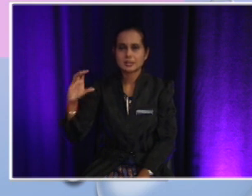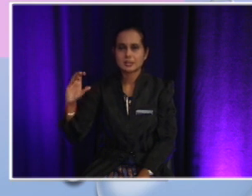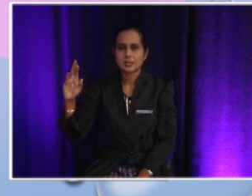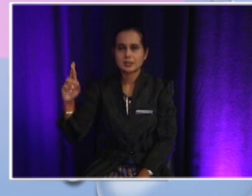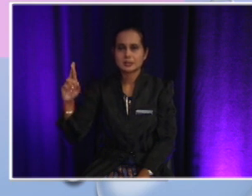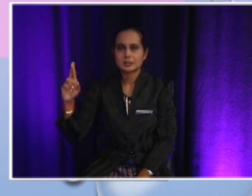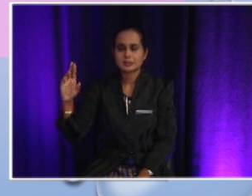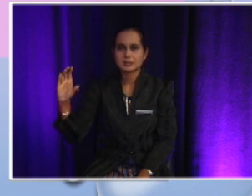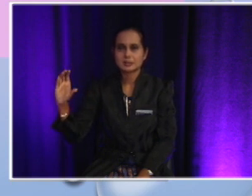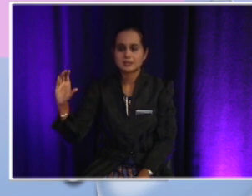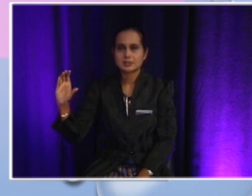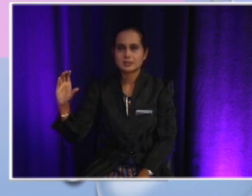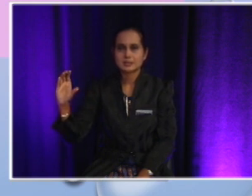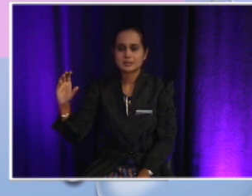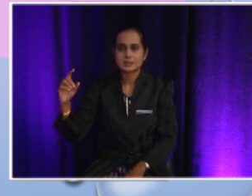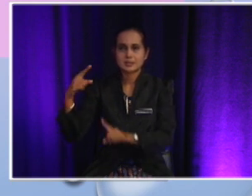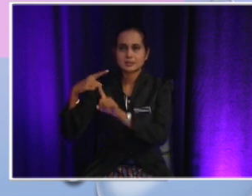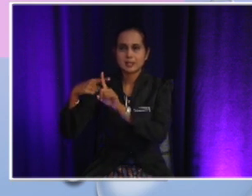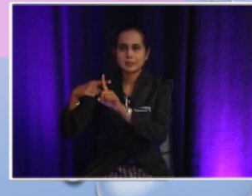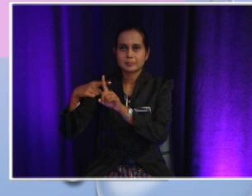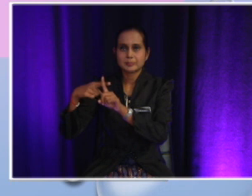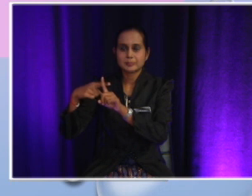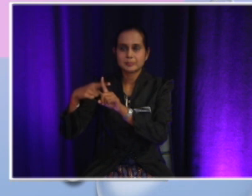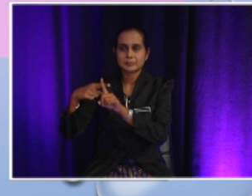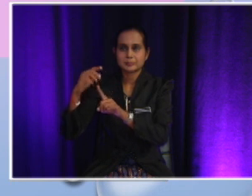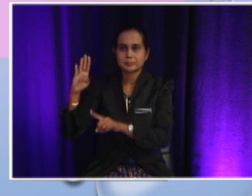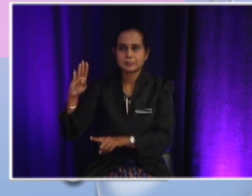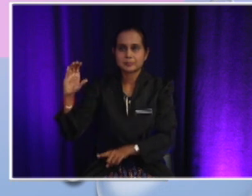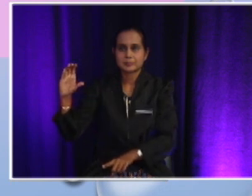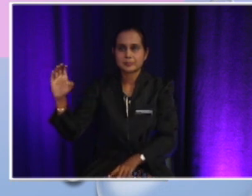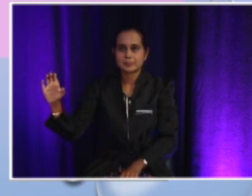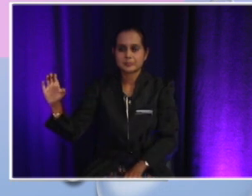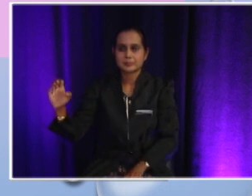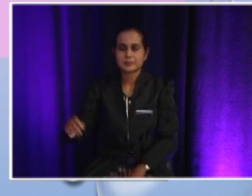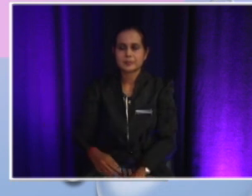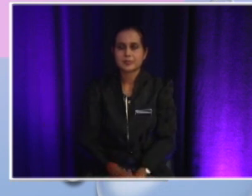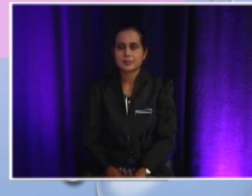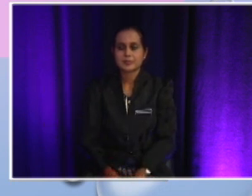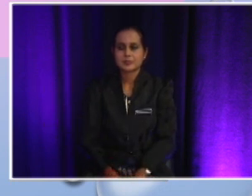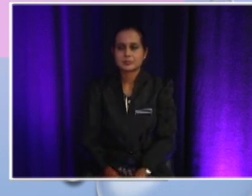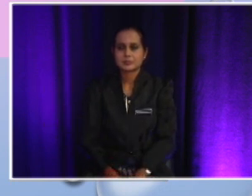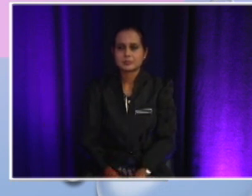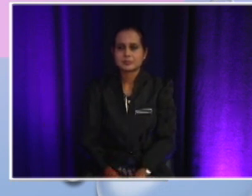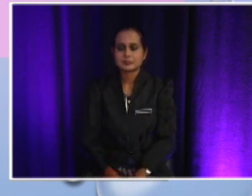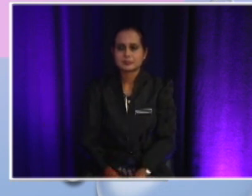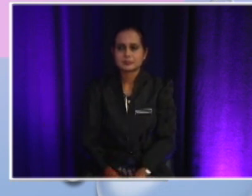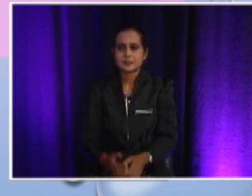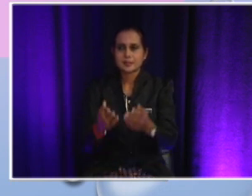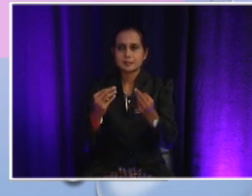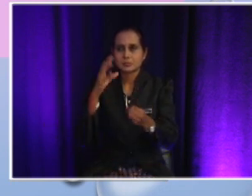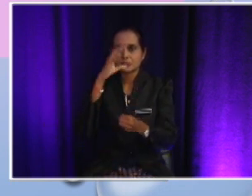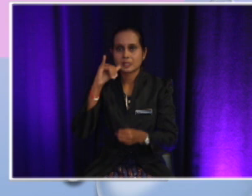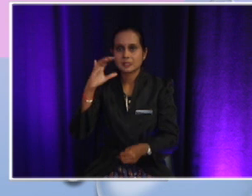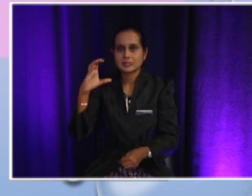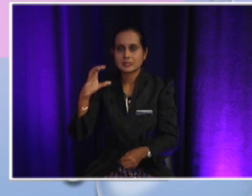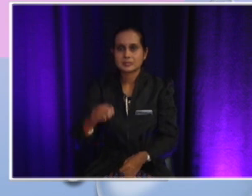RC, okey, tambah dengan VCE, hukum kicau voltan. Okey, kita nak cari IC.